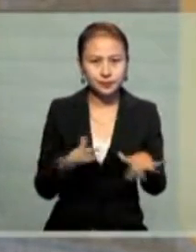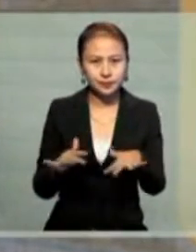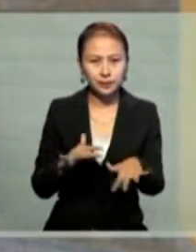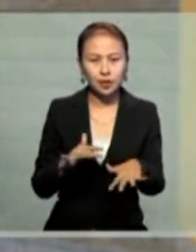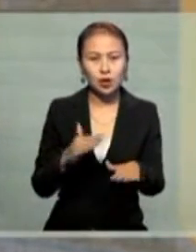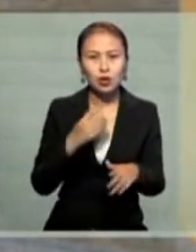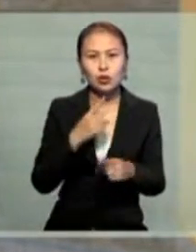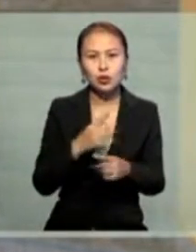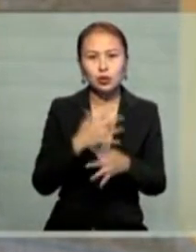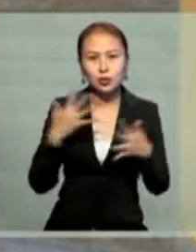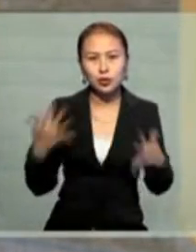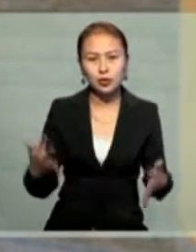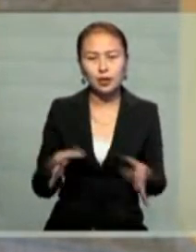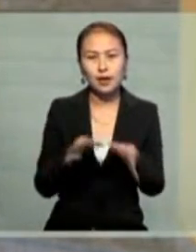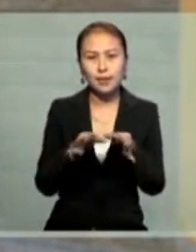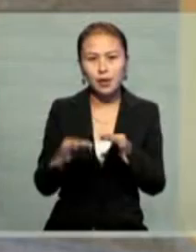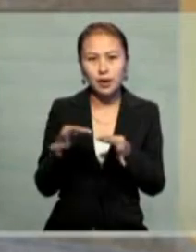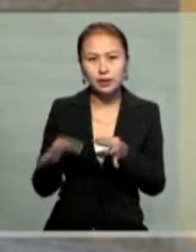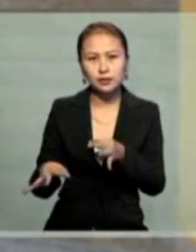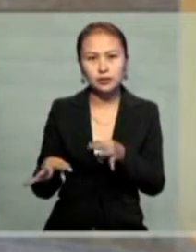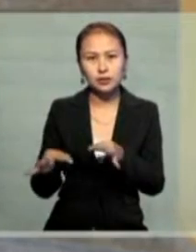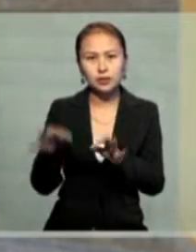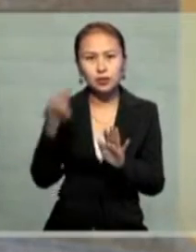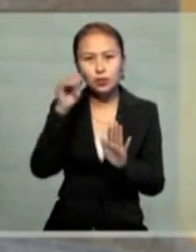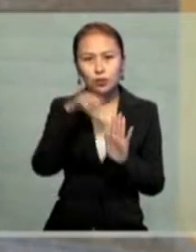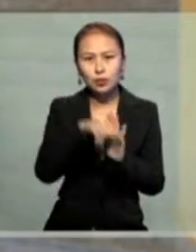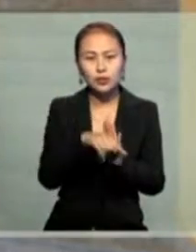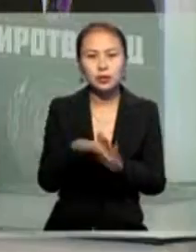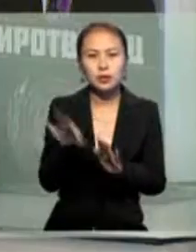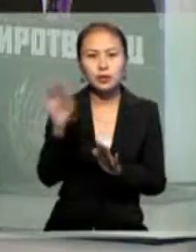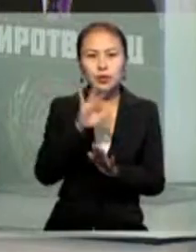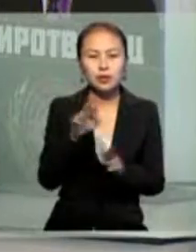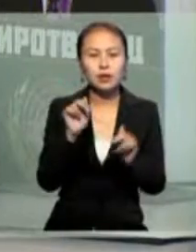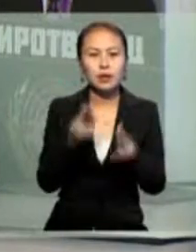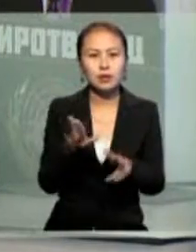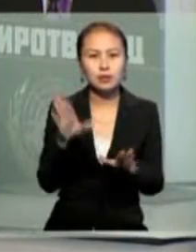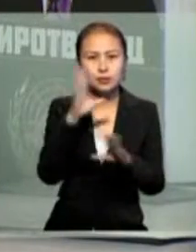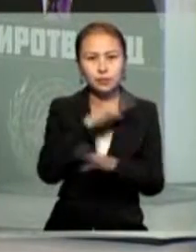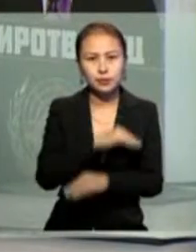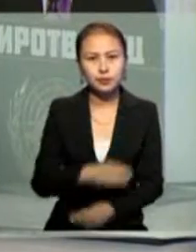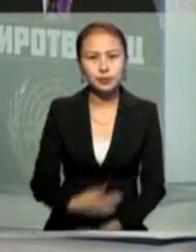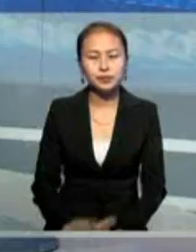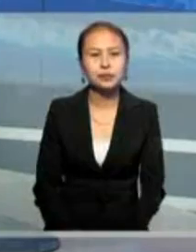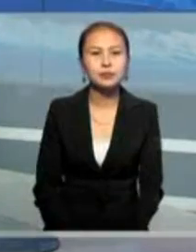үлкен аймақтық глобалды саясатты қатарынан жүргізе алатын қабілеттілік жөнінде.